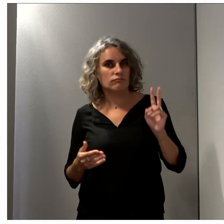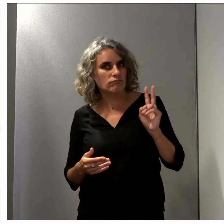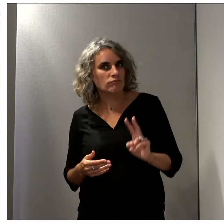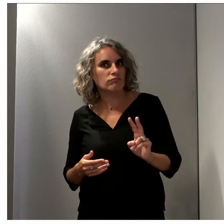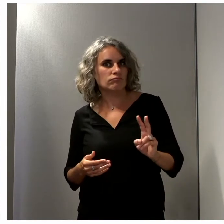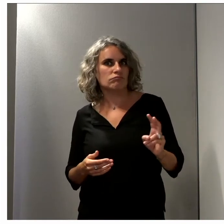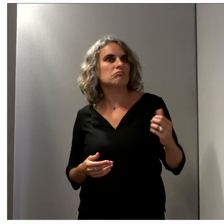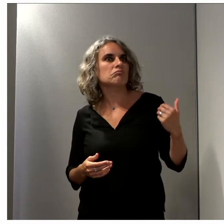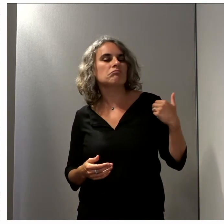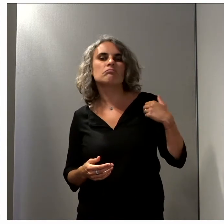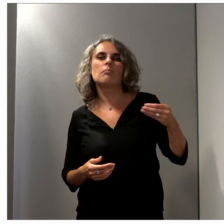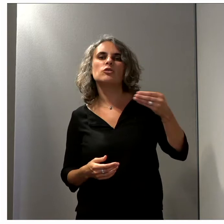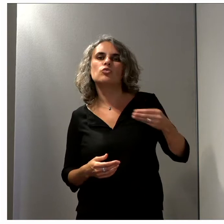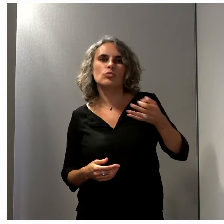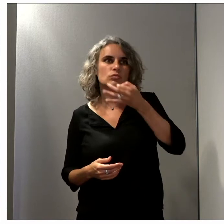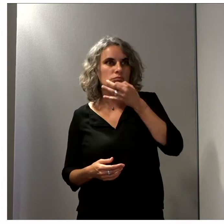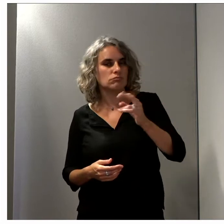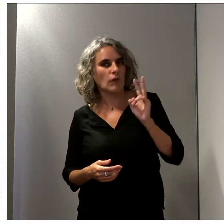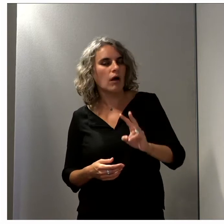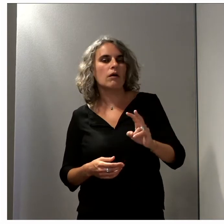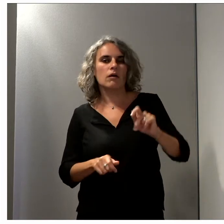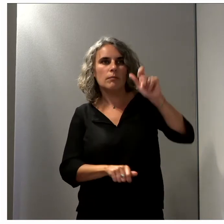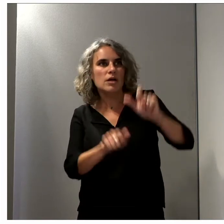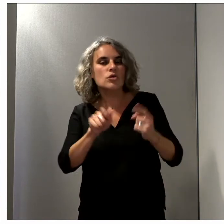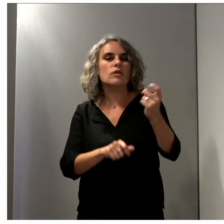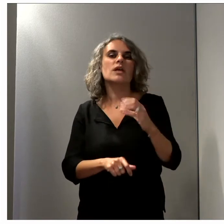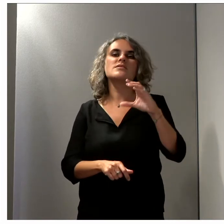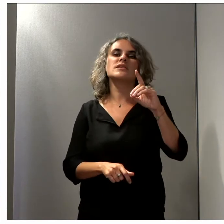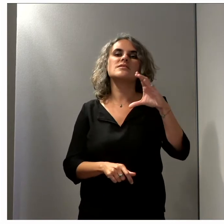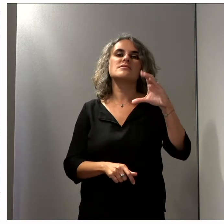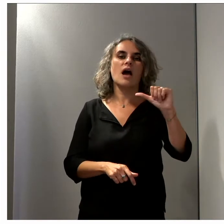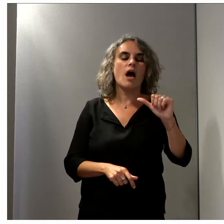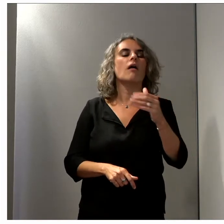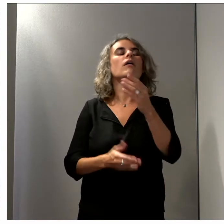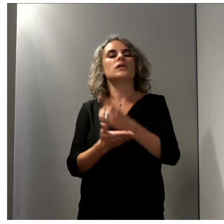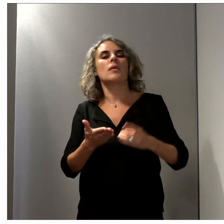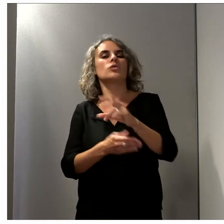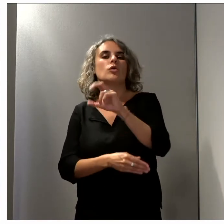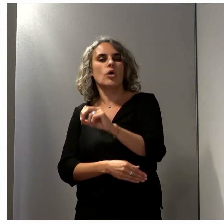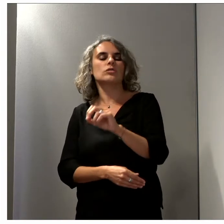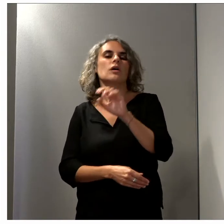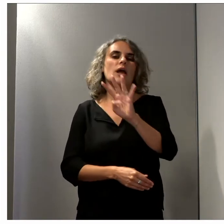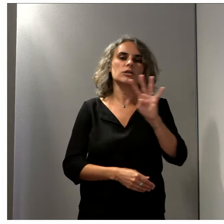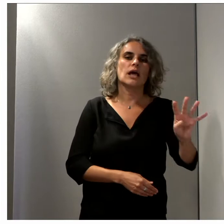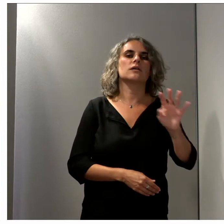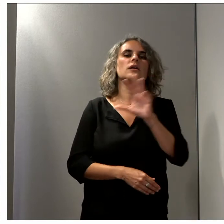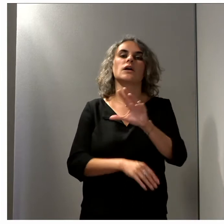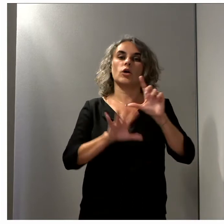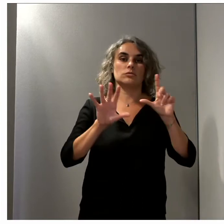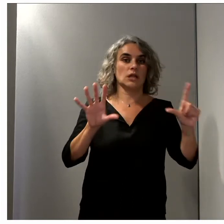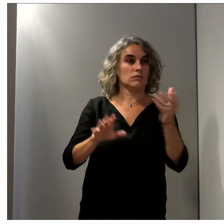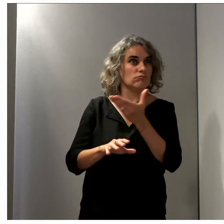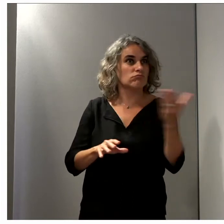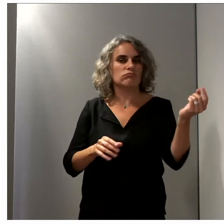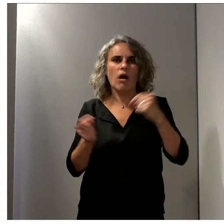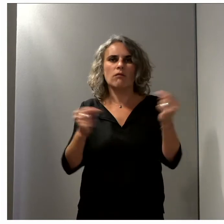active, comme Mathieu vient de vous le dire, de représentants du CDCA de la Moselle, du Gard et de Loire-Atlantique, se sont déroulés respectivement